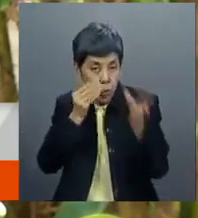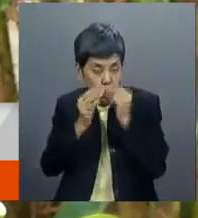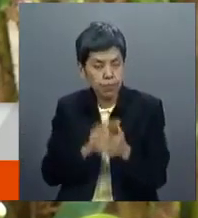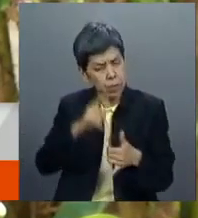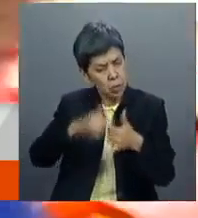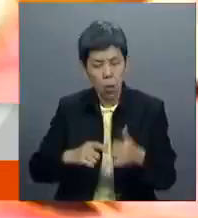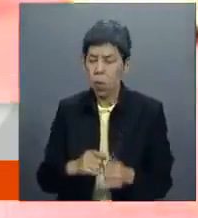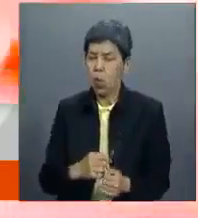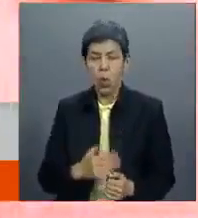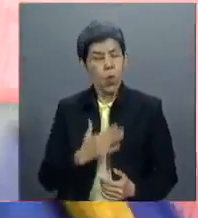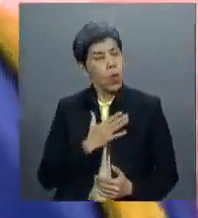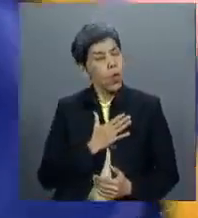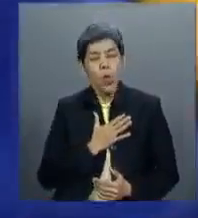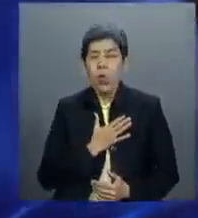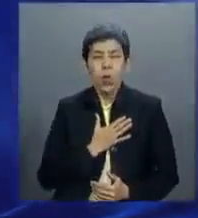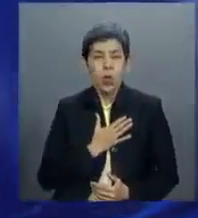จะมีแววตาหนึ่ง